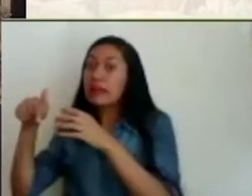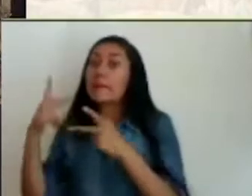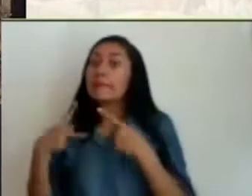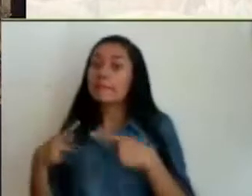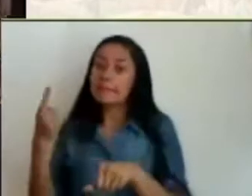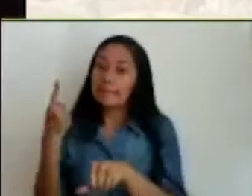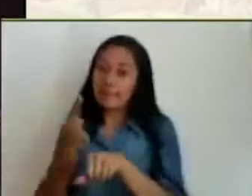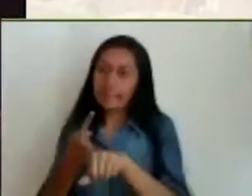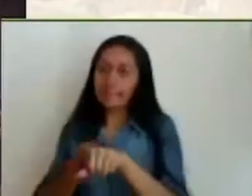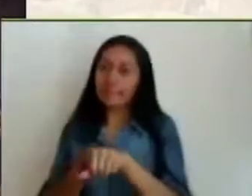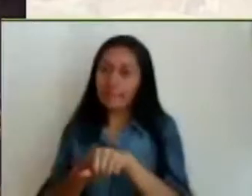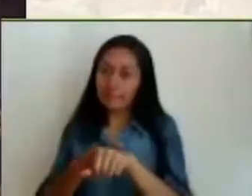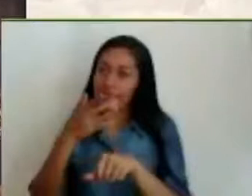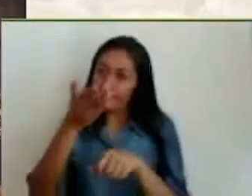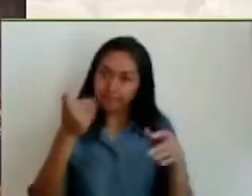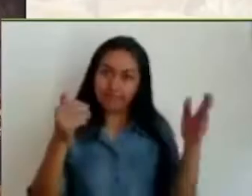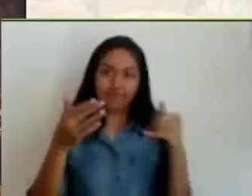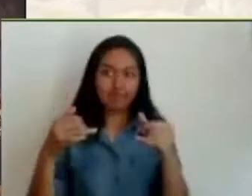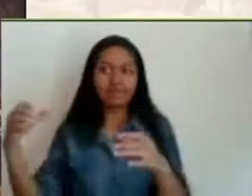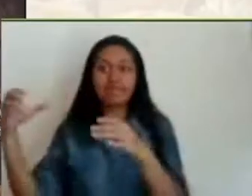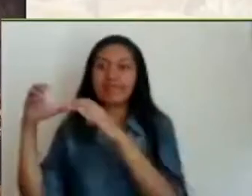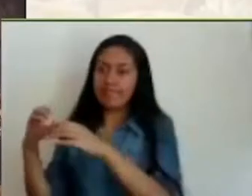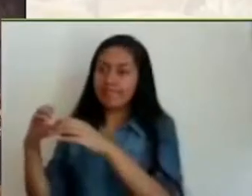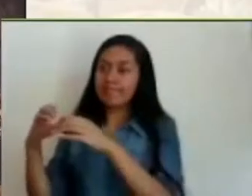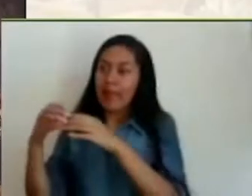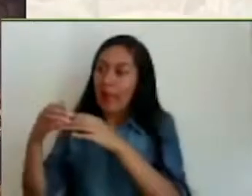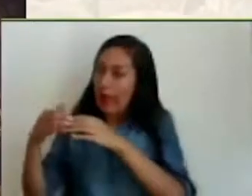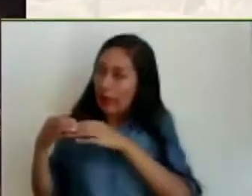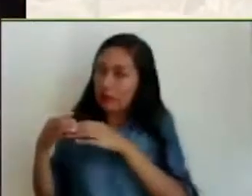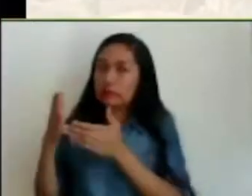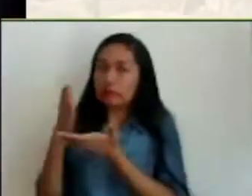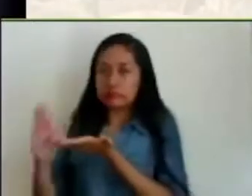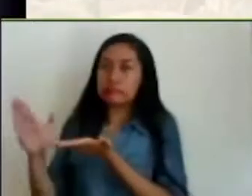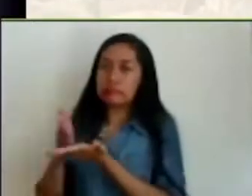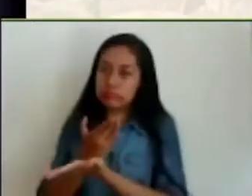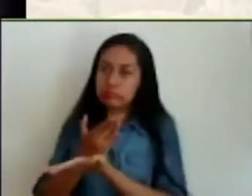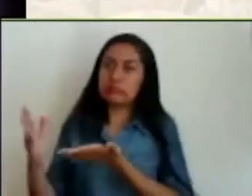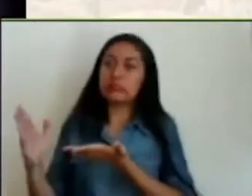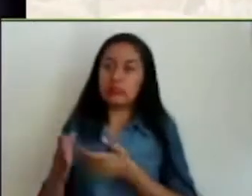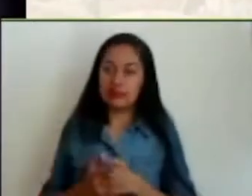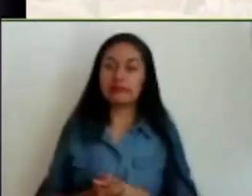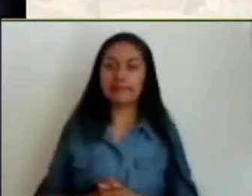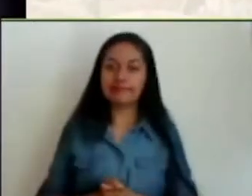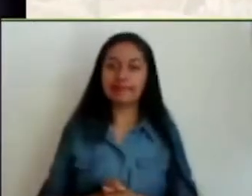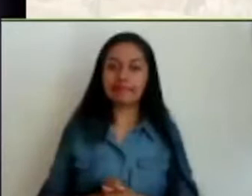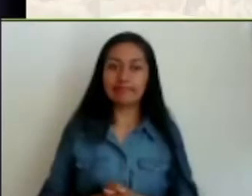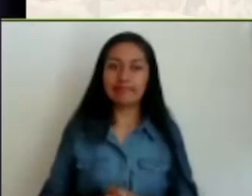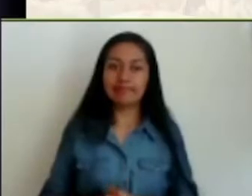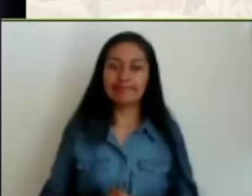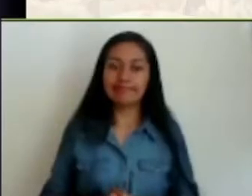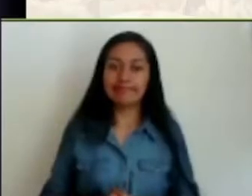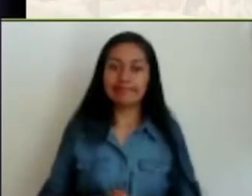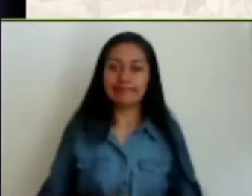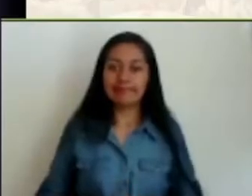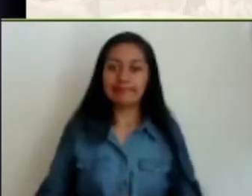Una nostra ricerca nell'archivio di Stato di Venezia ci ha permesso di accedere a documenti originali dell'epoca,